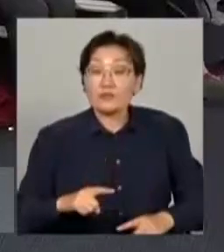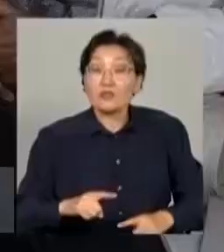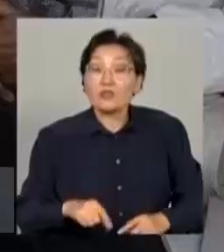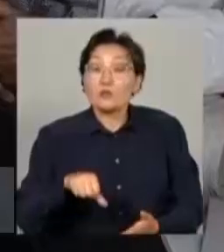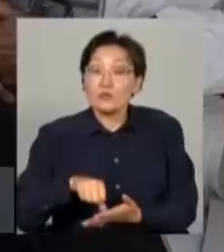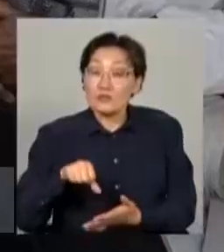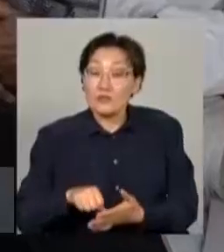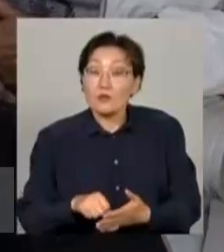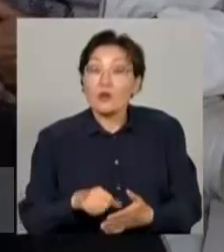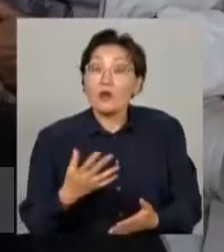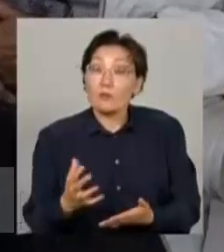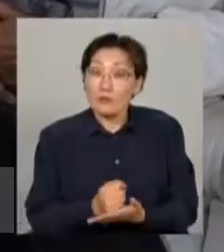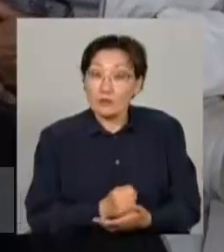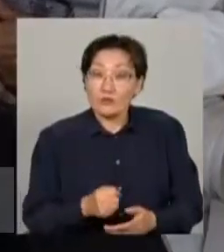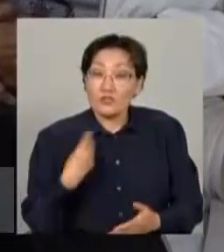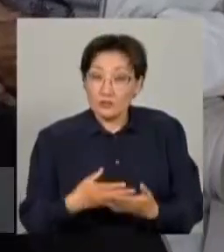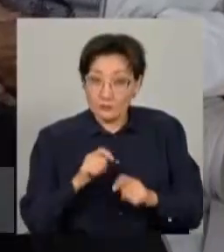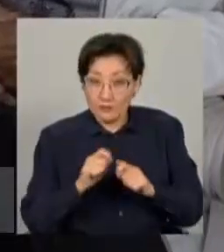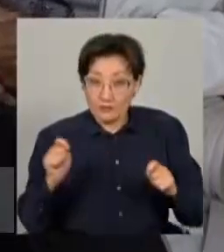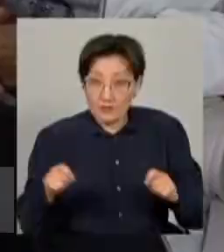получили ценные призы и сертификаты.